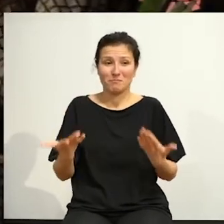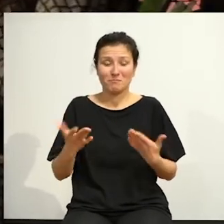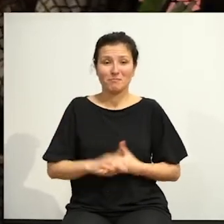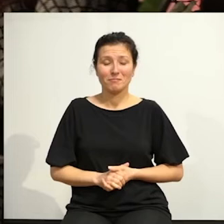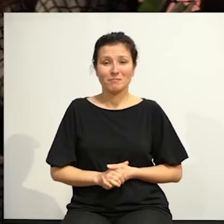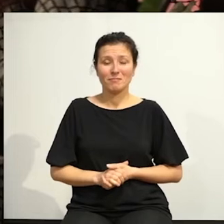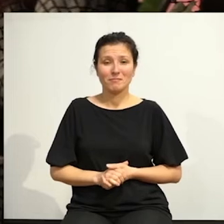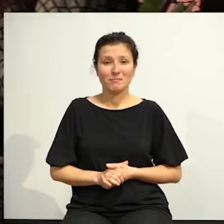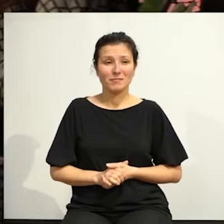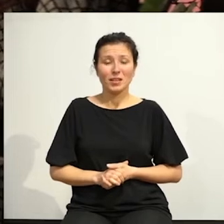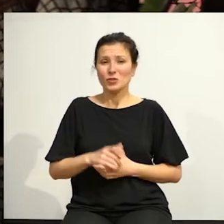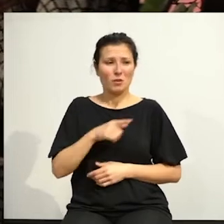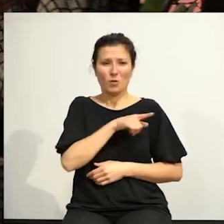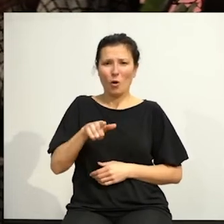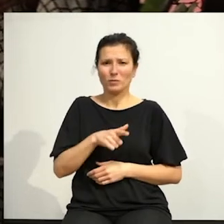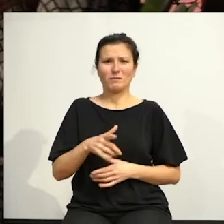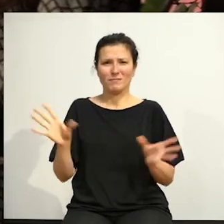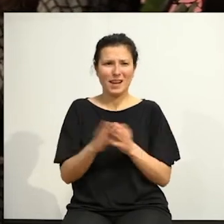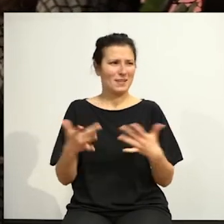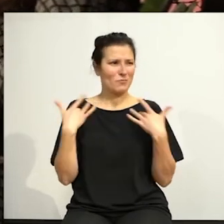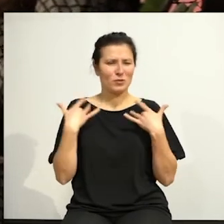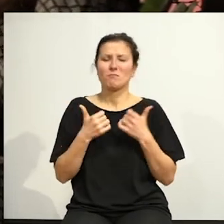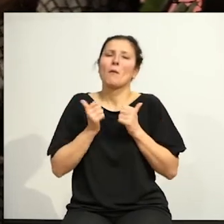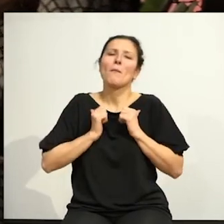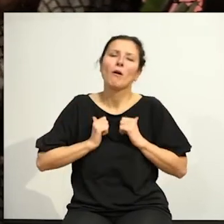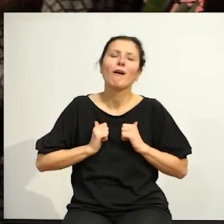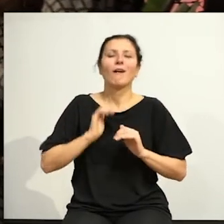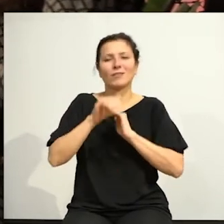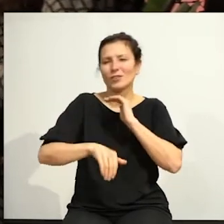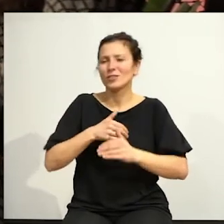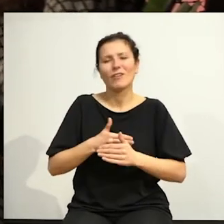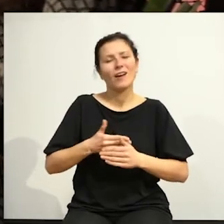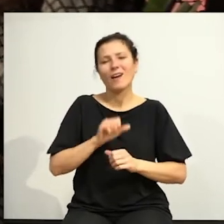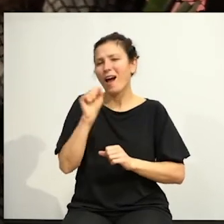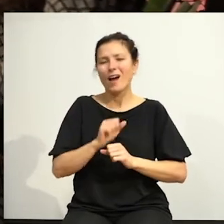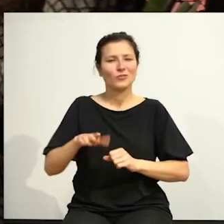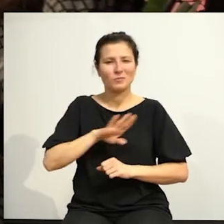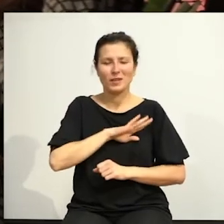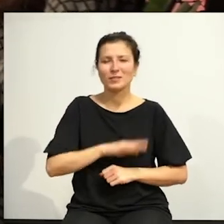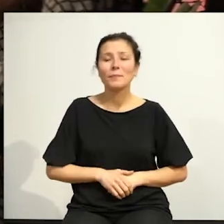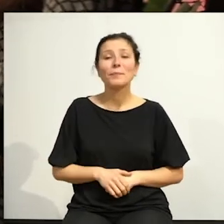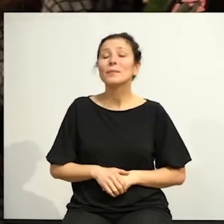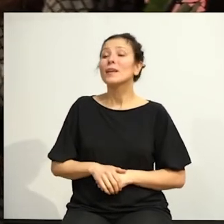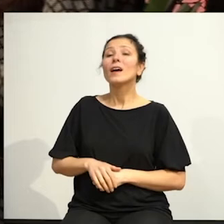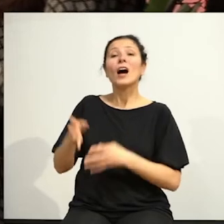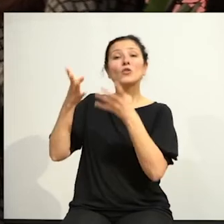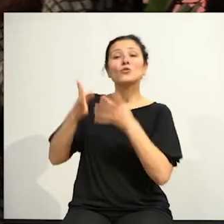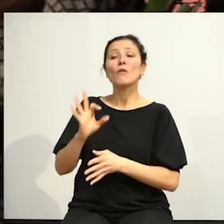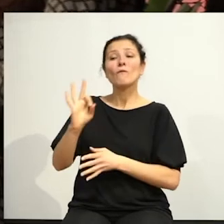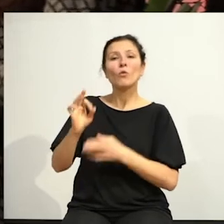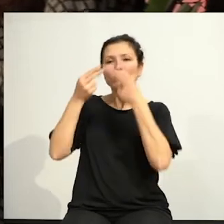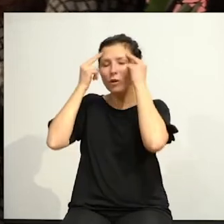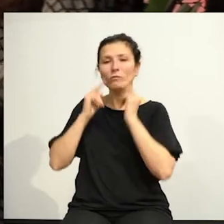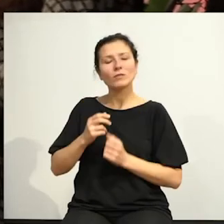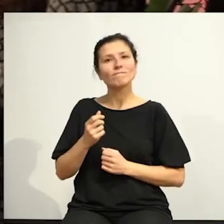wiedli szczęśliwe i spokojne życie do końca. Życiorys Norwida, który sobie tu nakreśliliśmy, brzmi jednak intrygująco. Znaczy ja